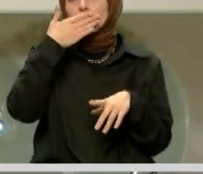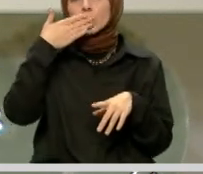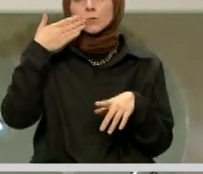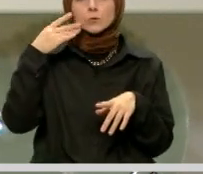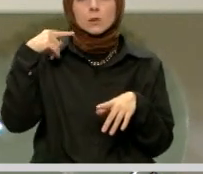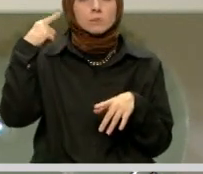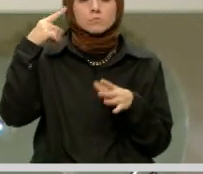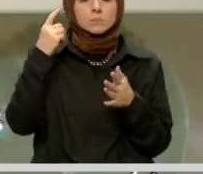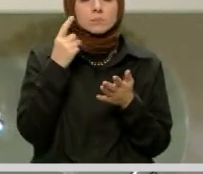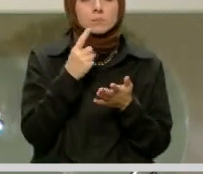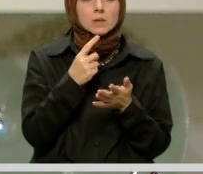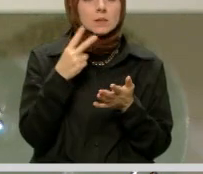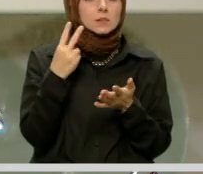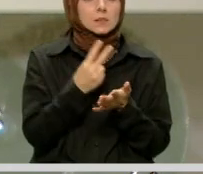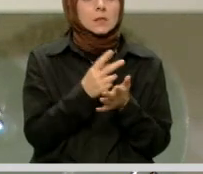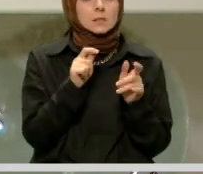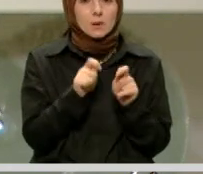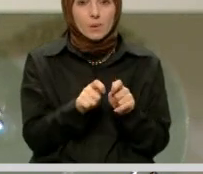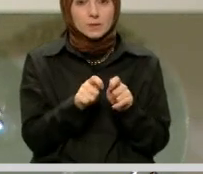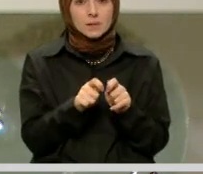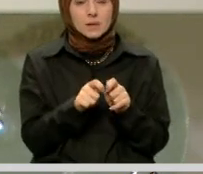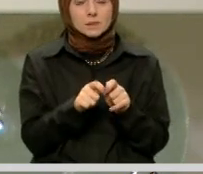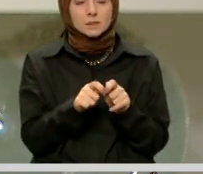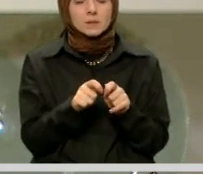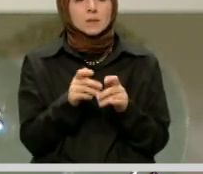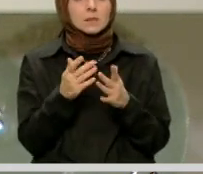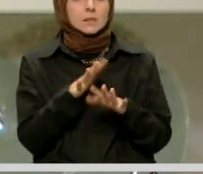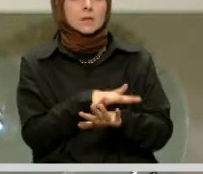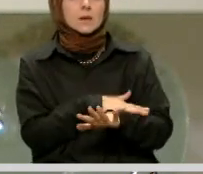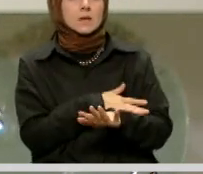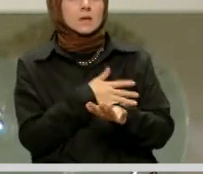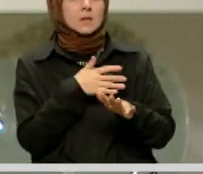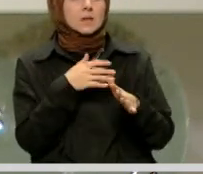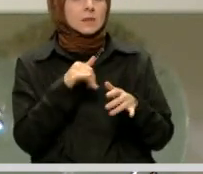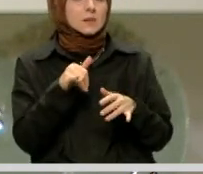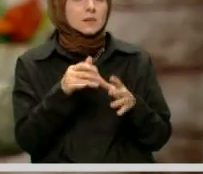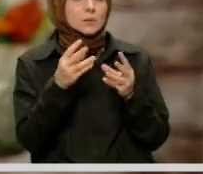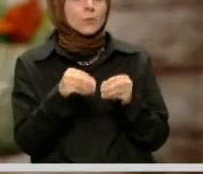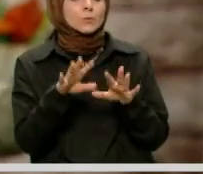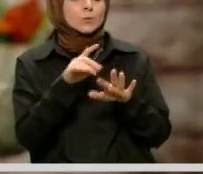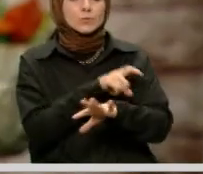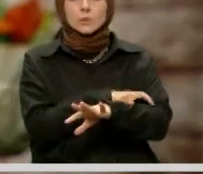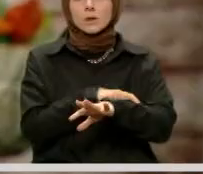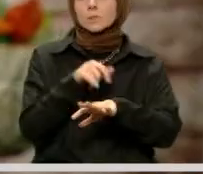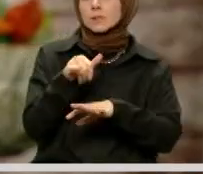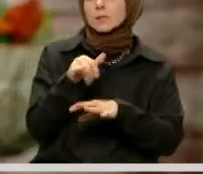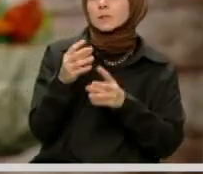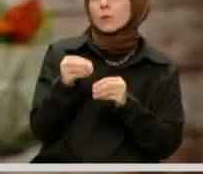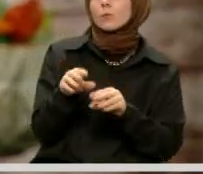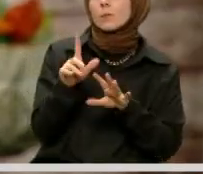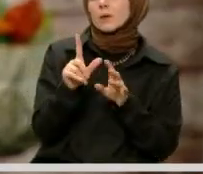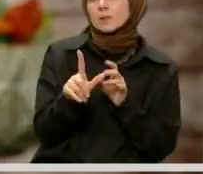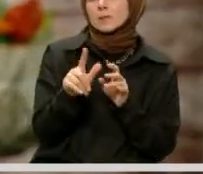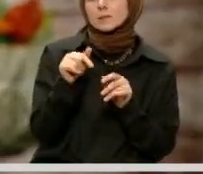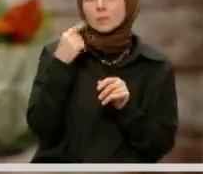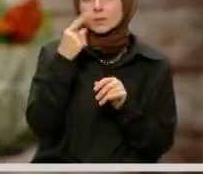şeye bile yaklaşmıyoruz. Kaldı ki bir de Allah'ın zaten haram kıldığını o zaman hiç yaklaşmamamız kesinlikle lazım. Kesinlikle. Çok güzel ifade buyurdunuz. O yüzden Efendimiz